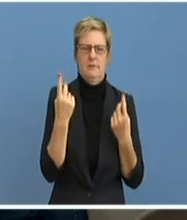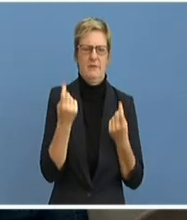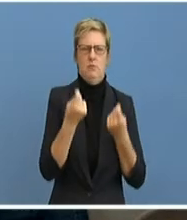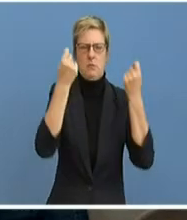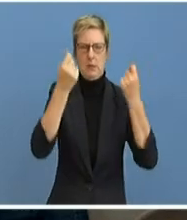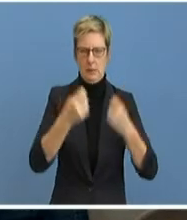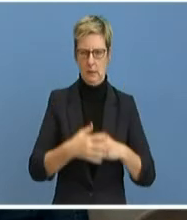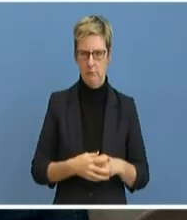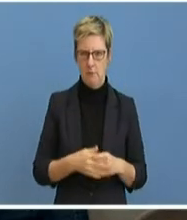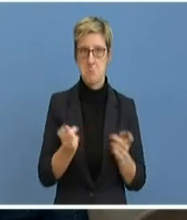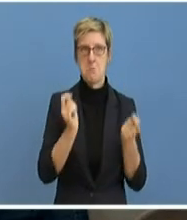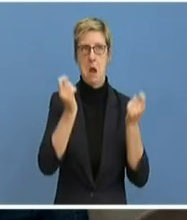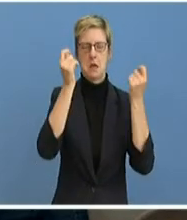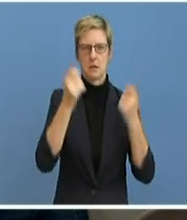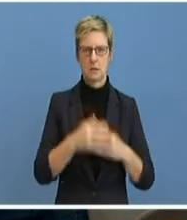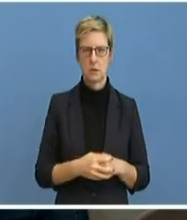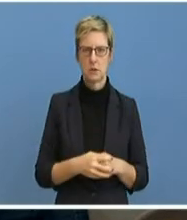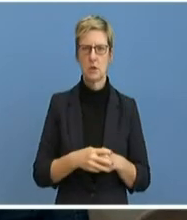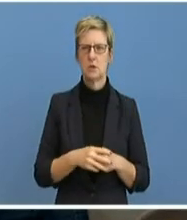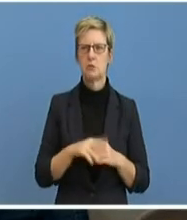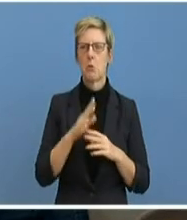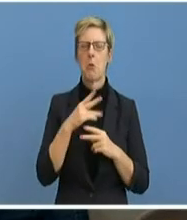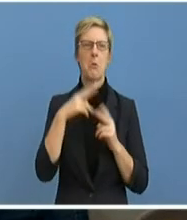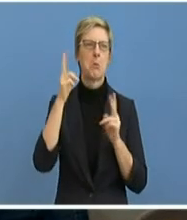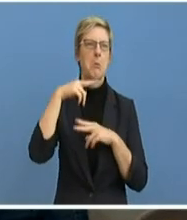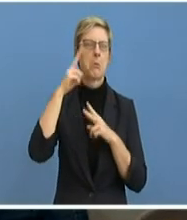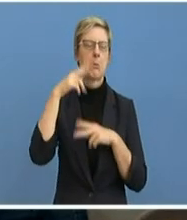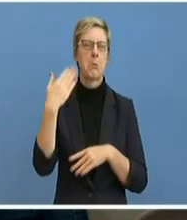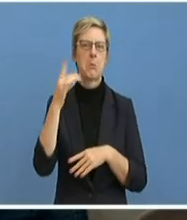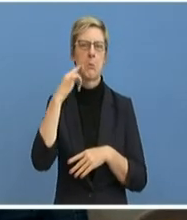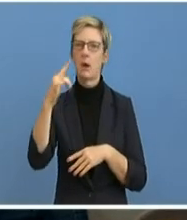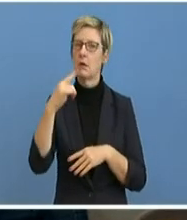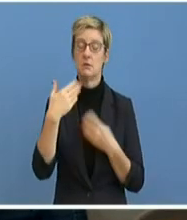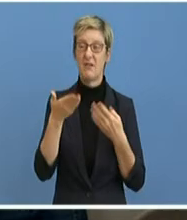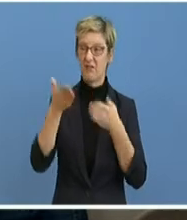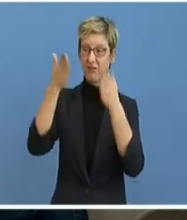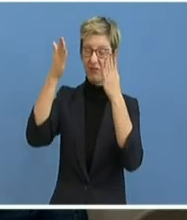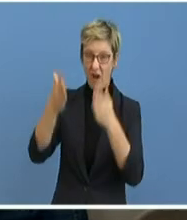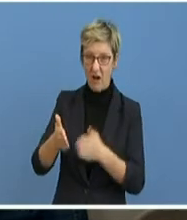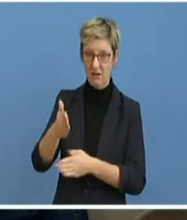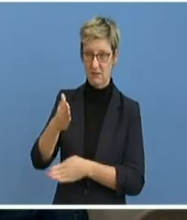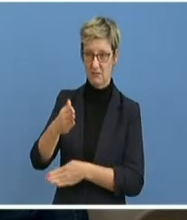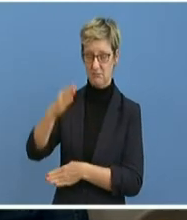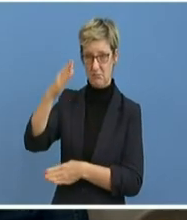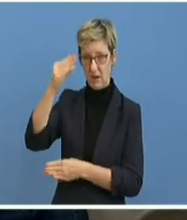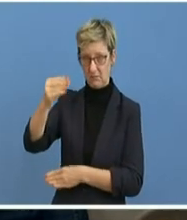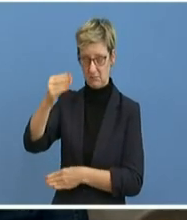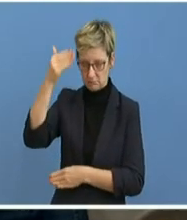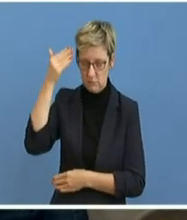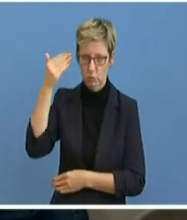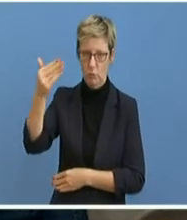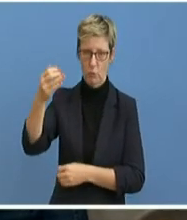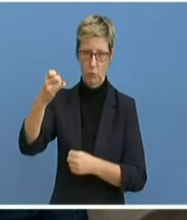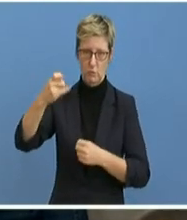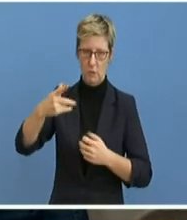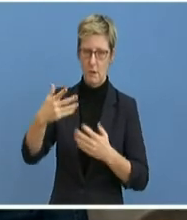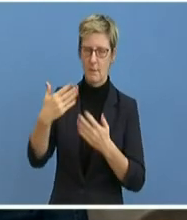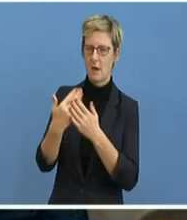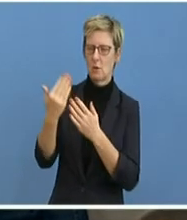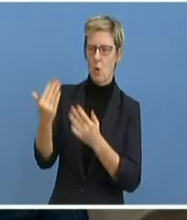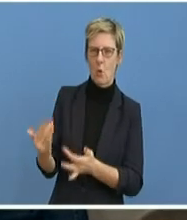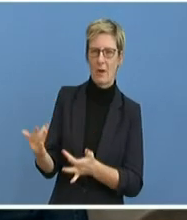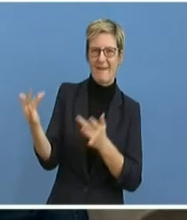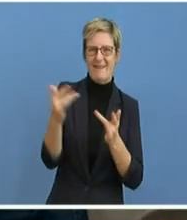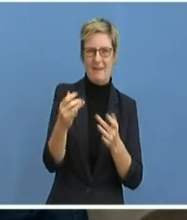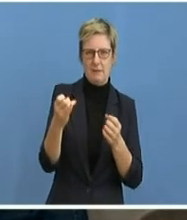ja keine Outsider-Stimme, sondern die kommt sozusagen von sehr fachkundiger Ebene. Welche Rolle spielt das bei der Fassung von